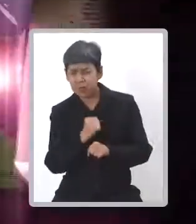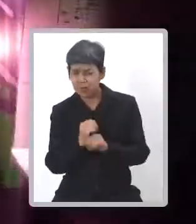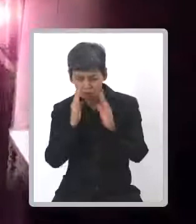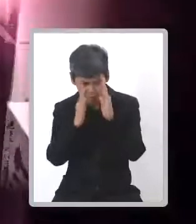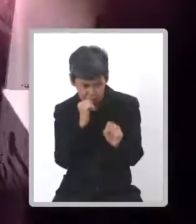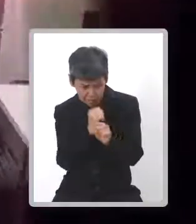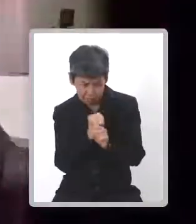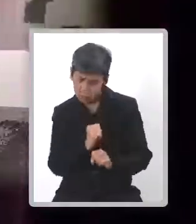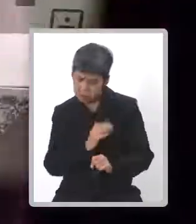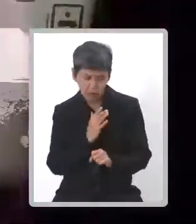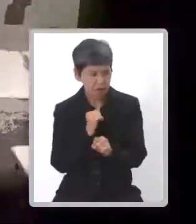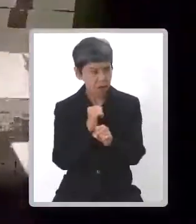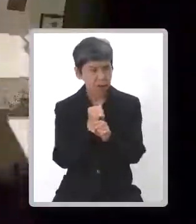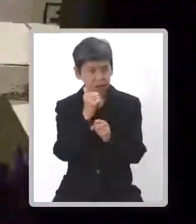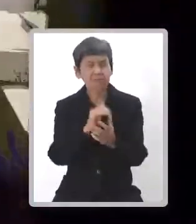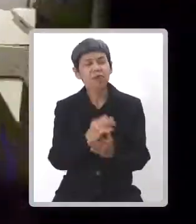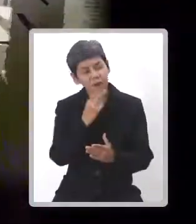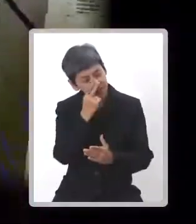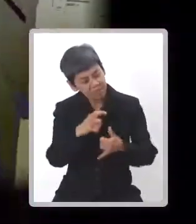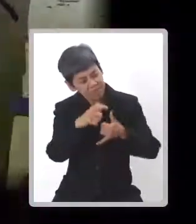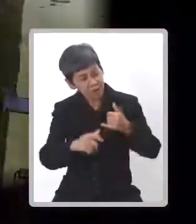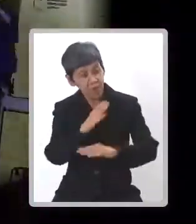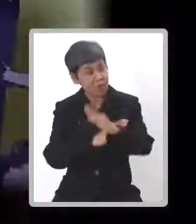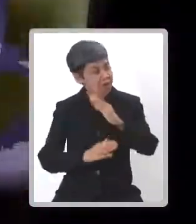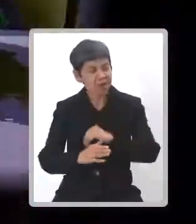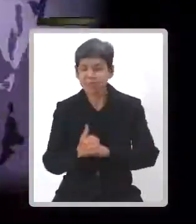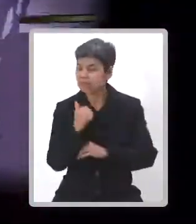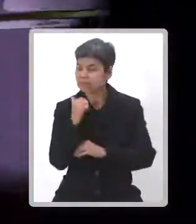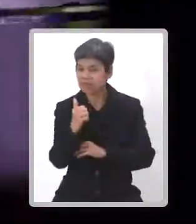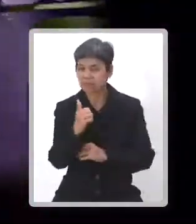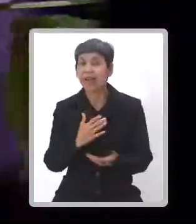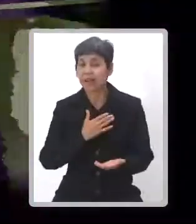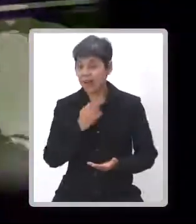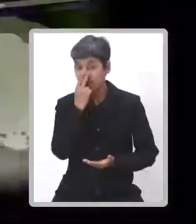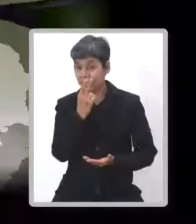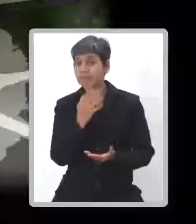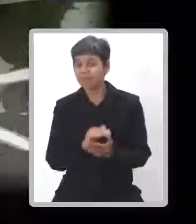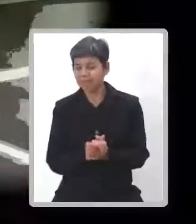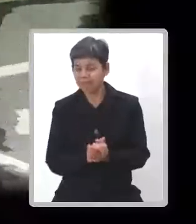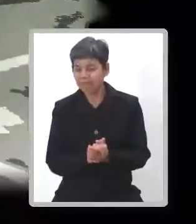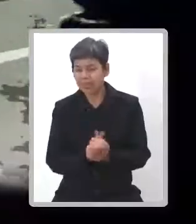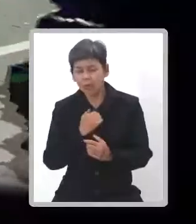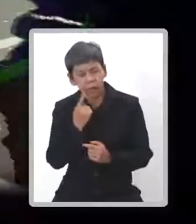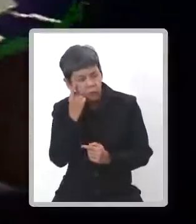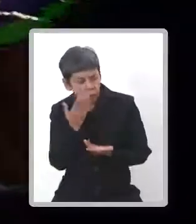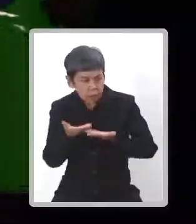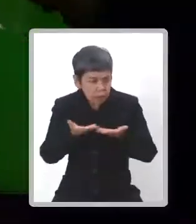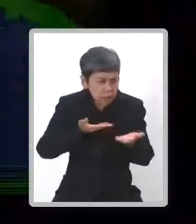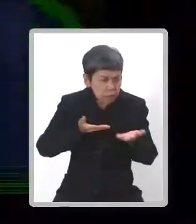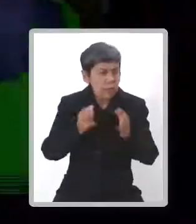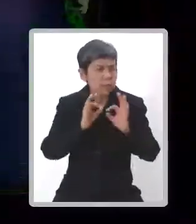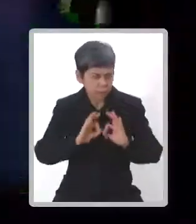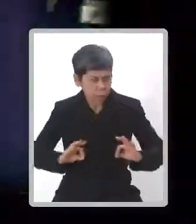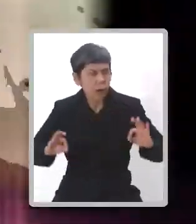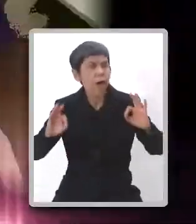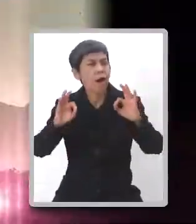ของเขาถ้ามีความตั้งใจและมีความกล้าหาญแล้วเนี่ยเขาจะเป็นคนปกติและสิ่งที่สำคัญที่สุดคือต้องความเข้าใจซึ่